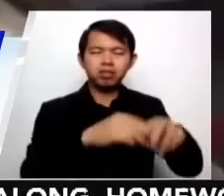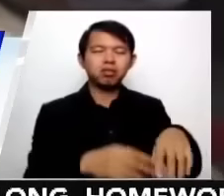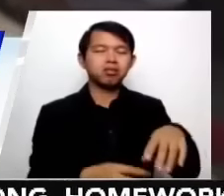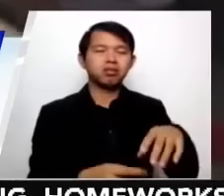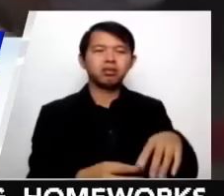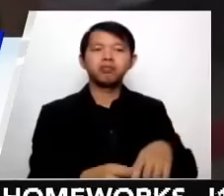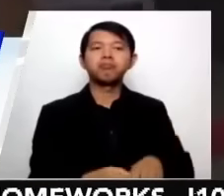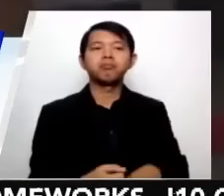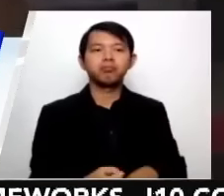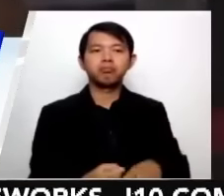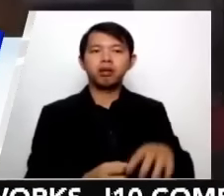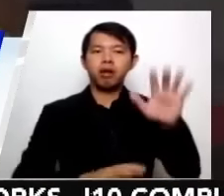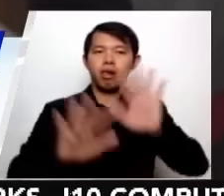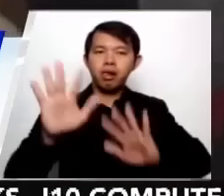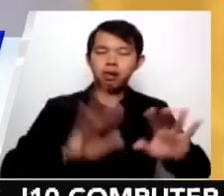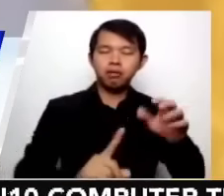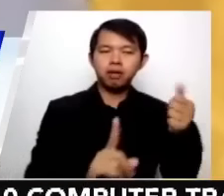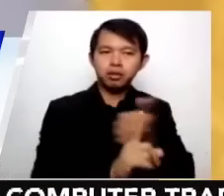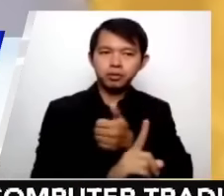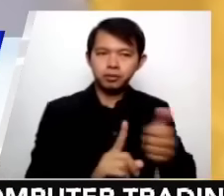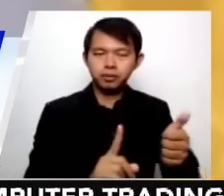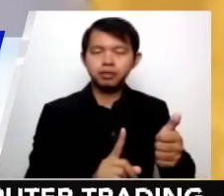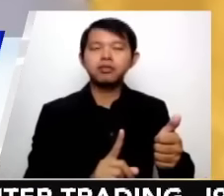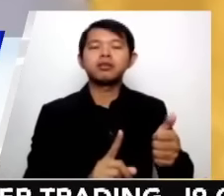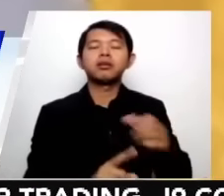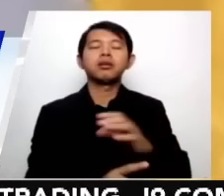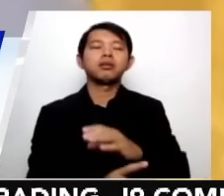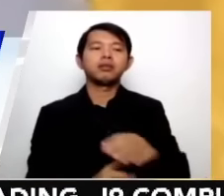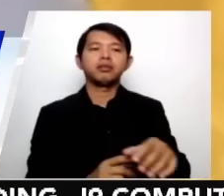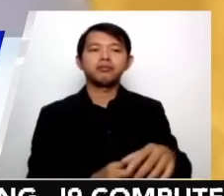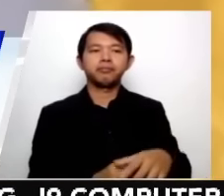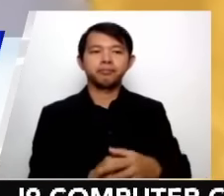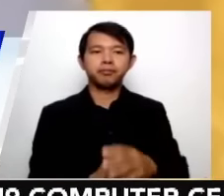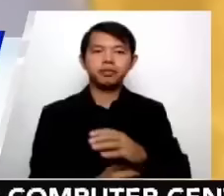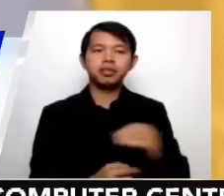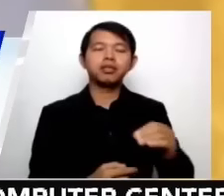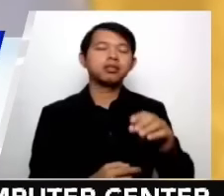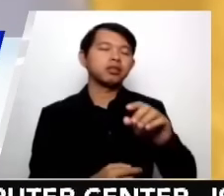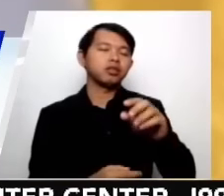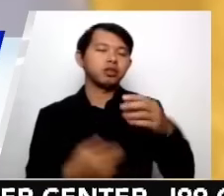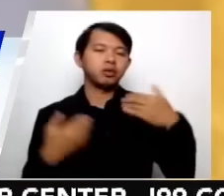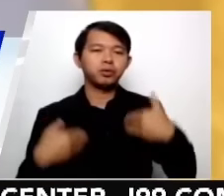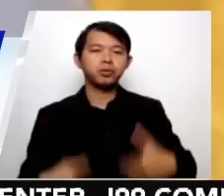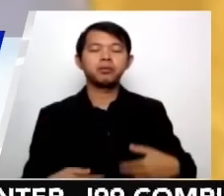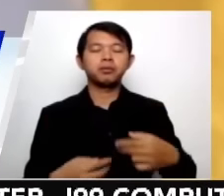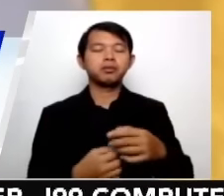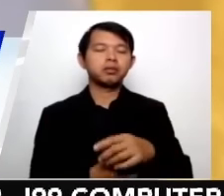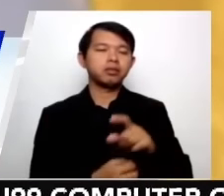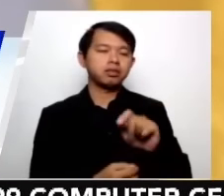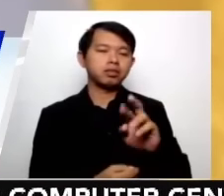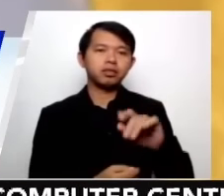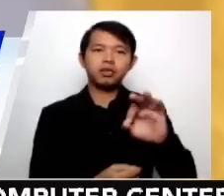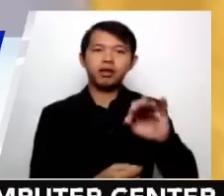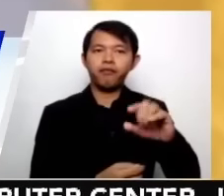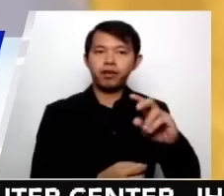at qualified human trafficking. Pinag-aralan namin ng gusto at ang lumalabas talaga rito ay